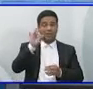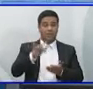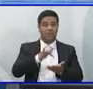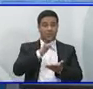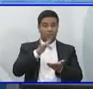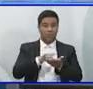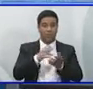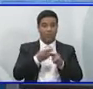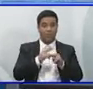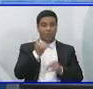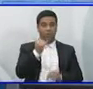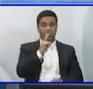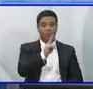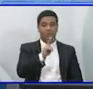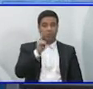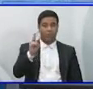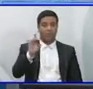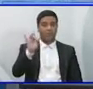Qoraqalpog'iston Respublikasining